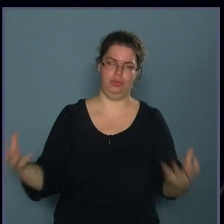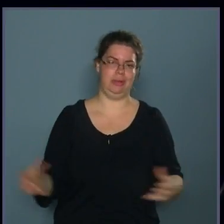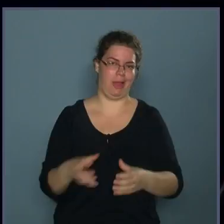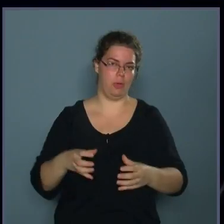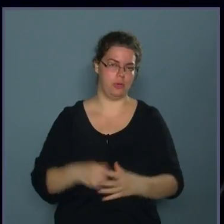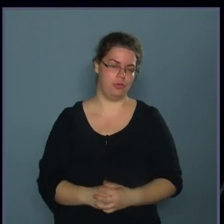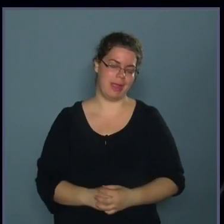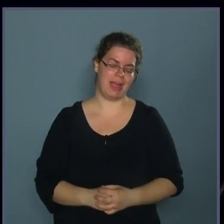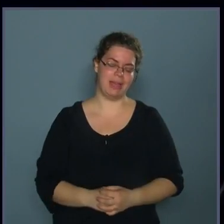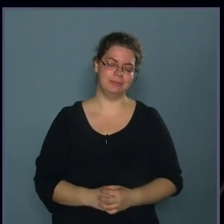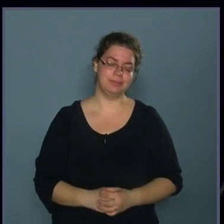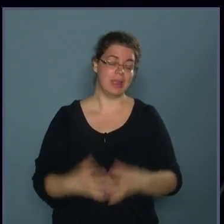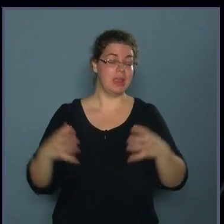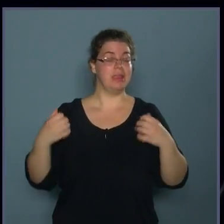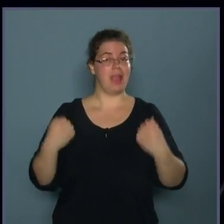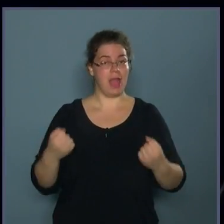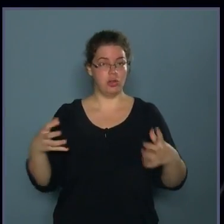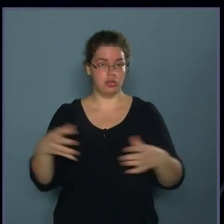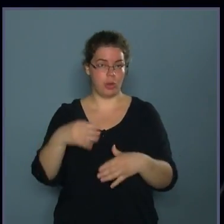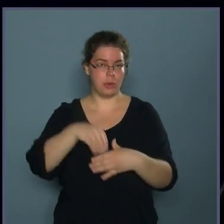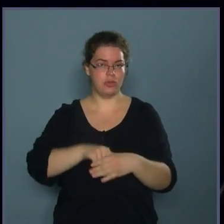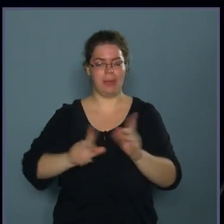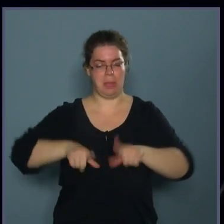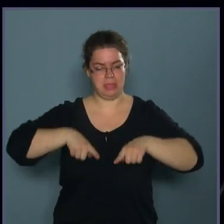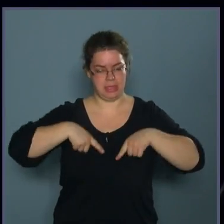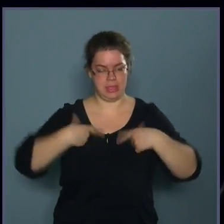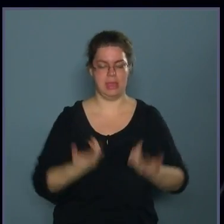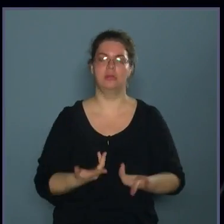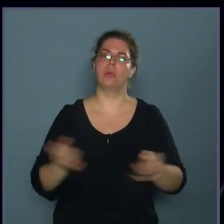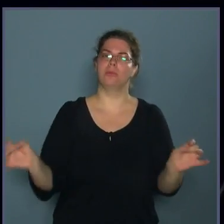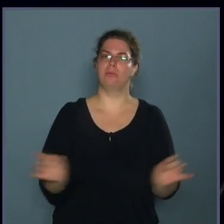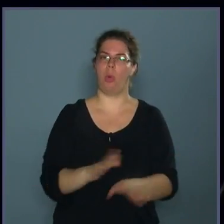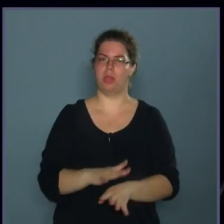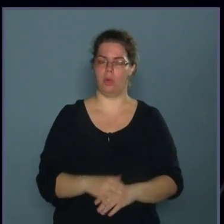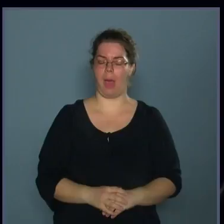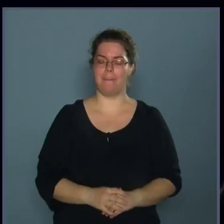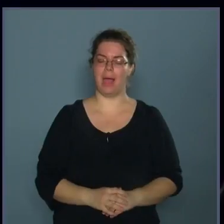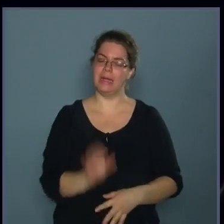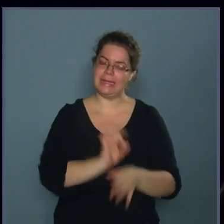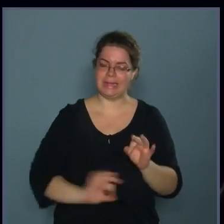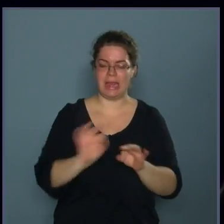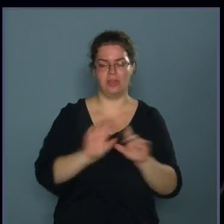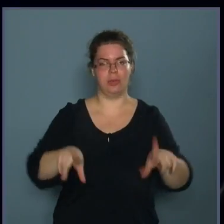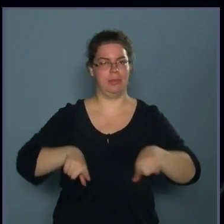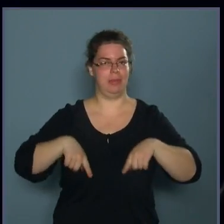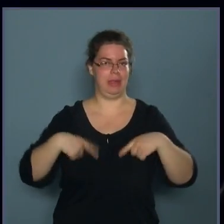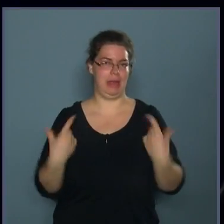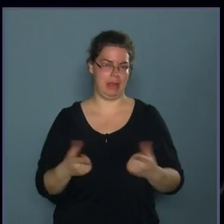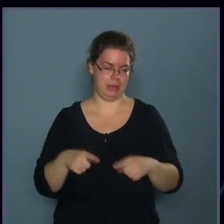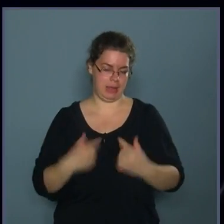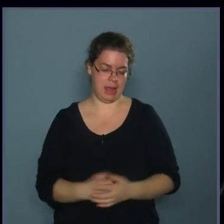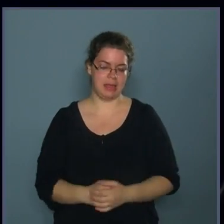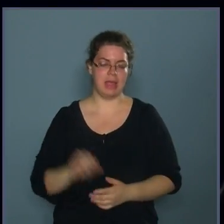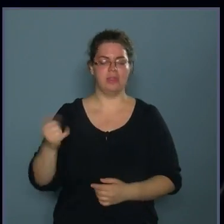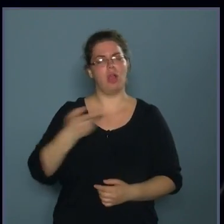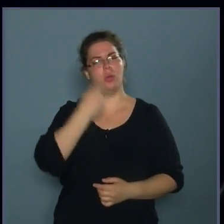közösségeket, az erős közösségben élők boldogabbak, teljesebb életet élhetnek, a